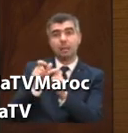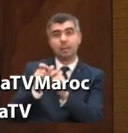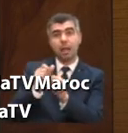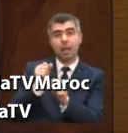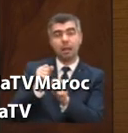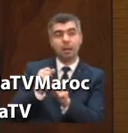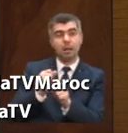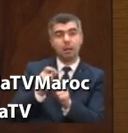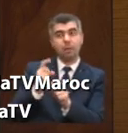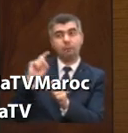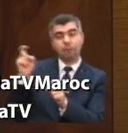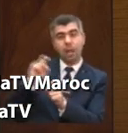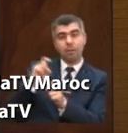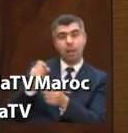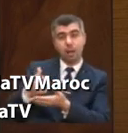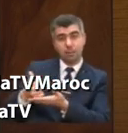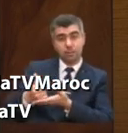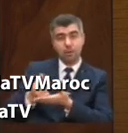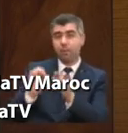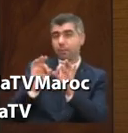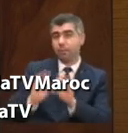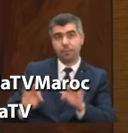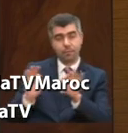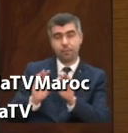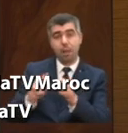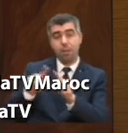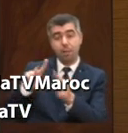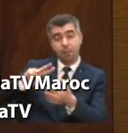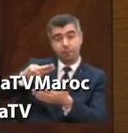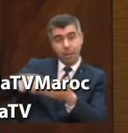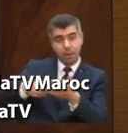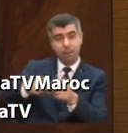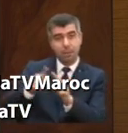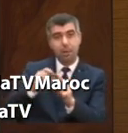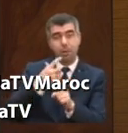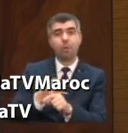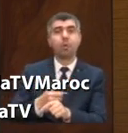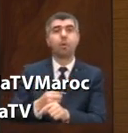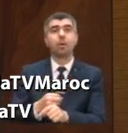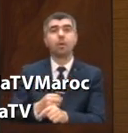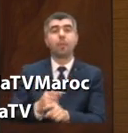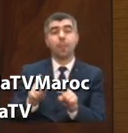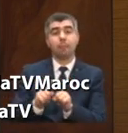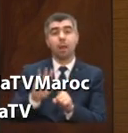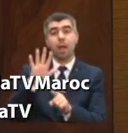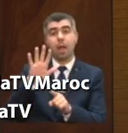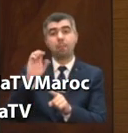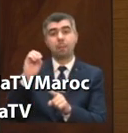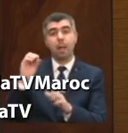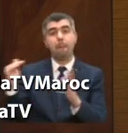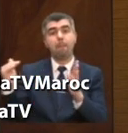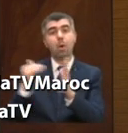وإلا لاحظتوا القرار اللي خدينا في الصندوق الوطني للضمان الاجتماعي ديال المساهمة ديال 500 مليون درهم